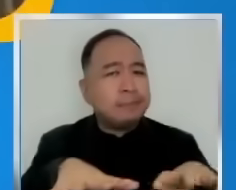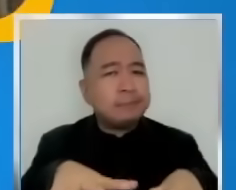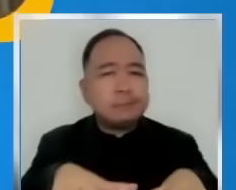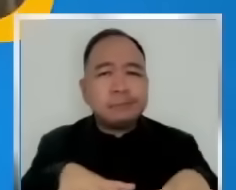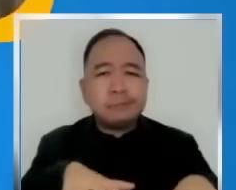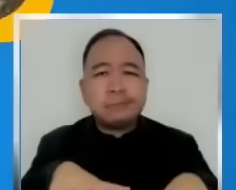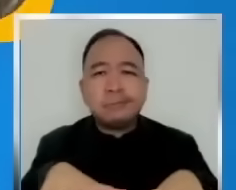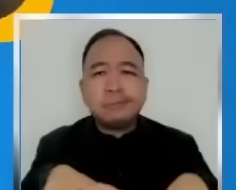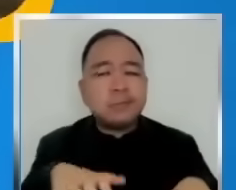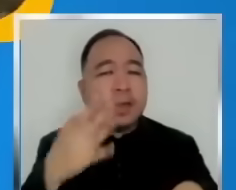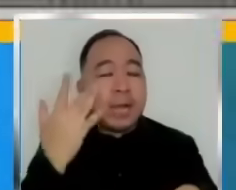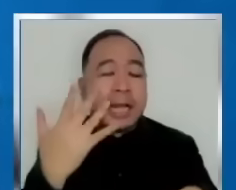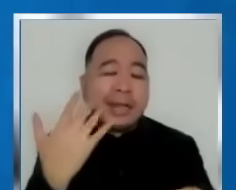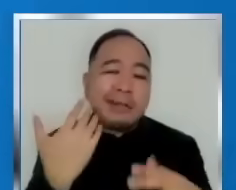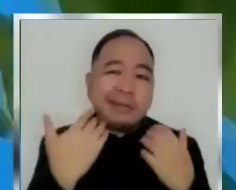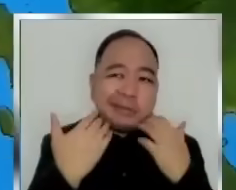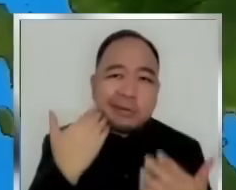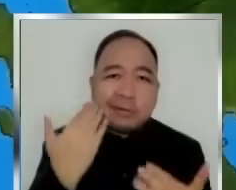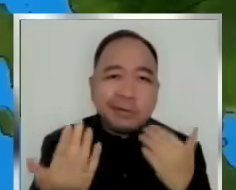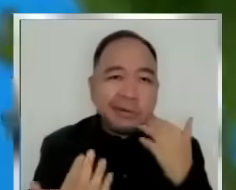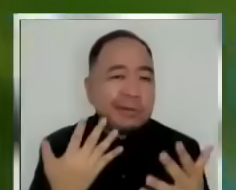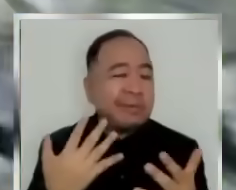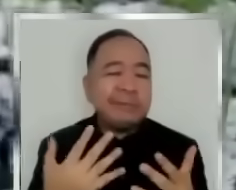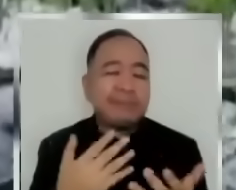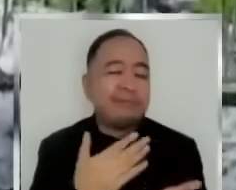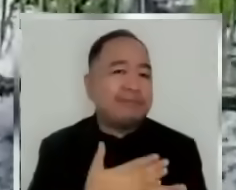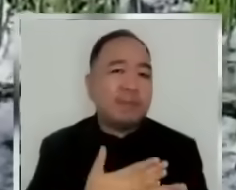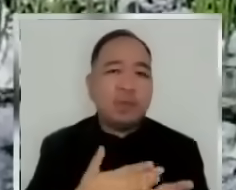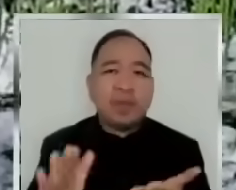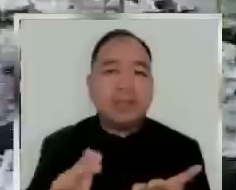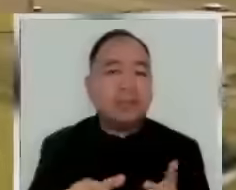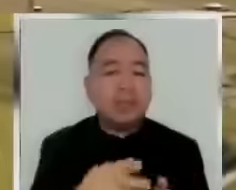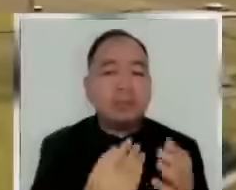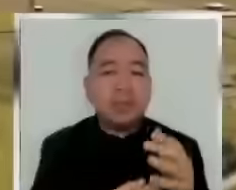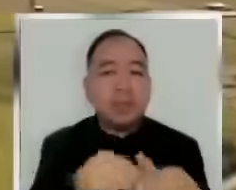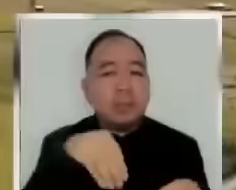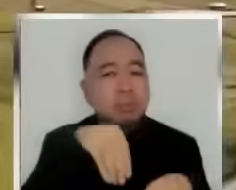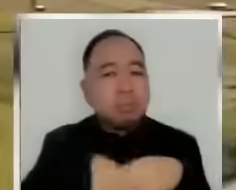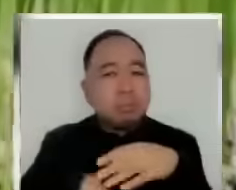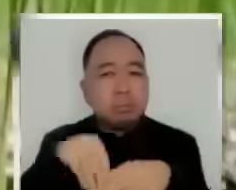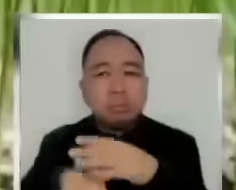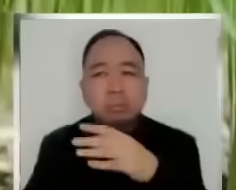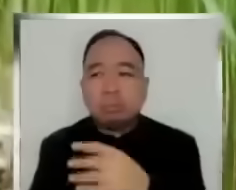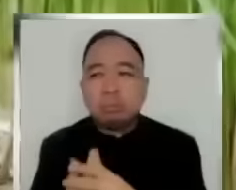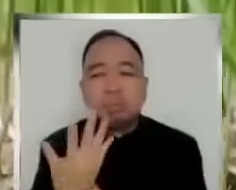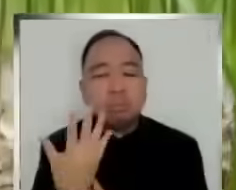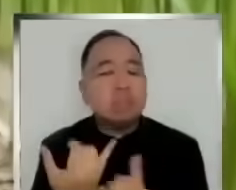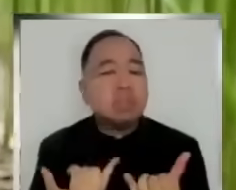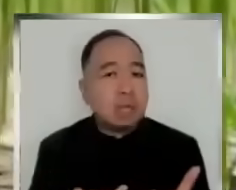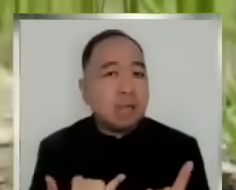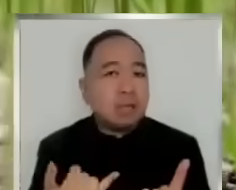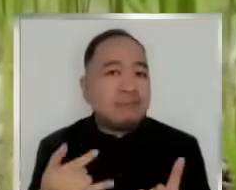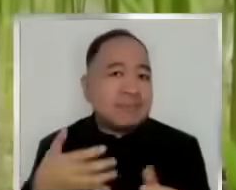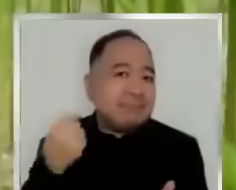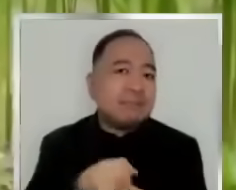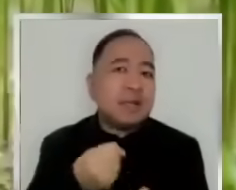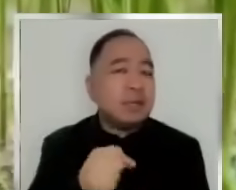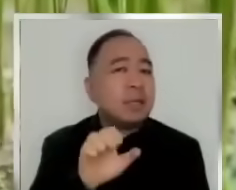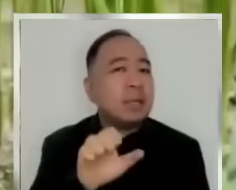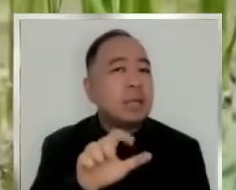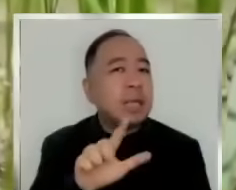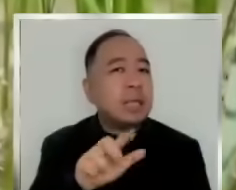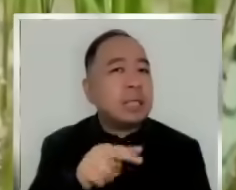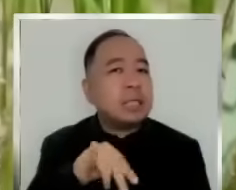at wala ring napakinabangan sa mga pananim. Ilan lang yan sa mga epektong dulot ng El Nino sa iba't ibang bahagi ng